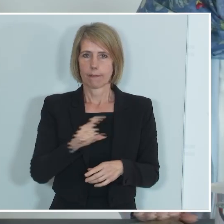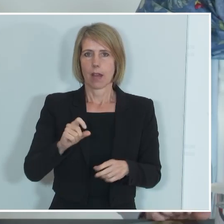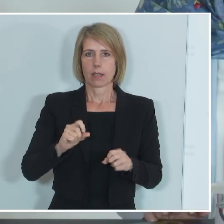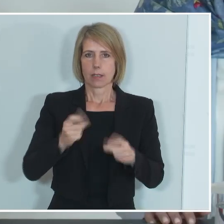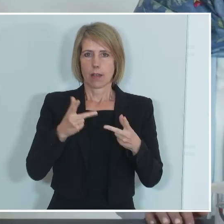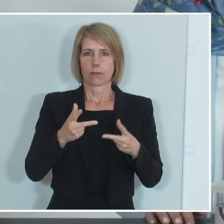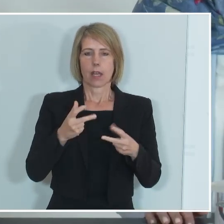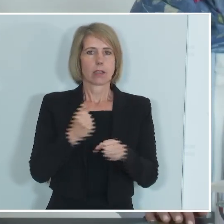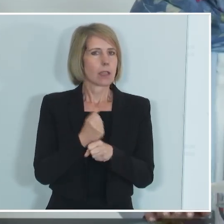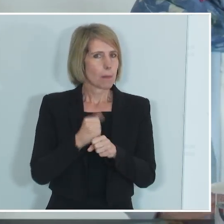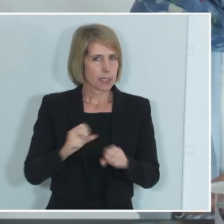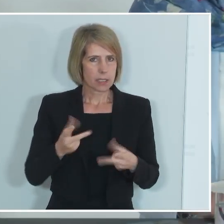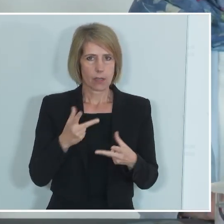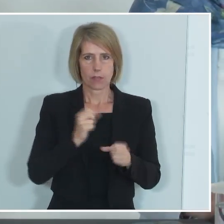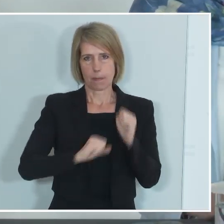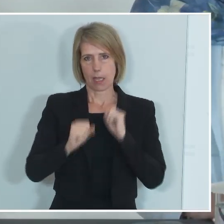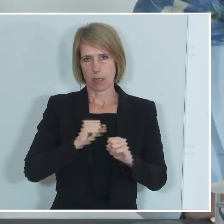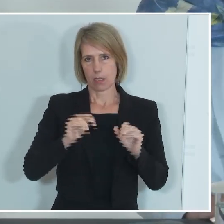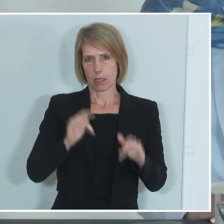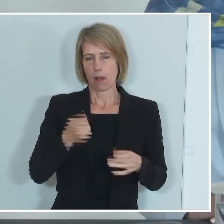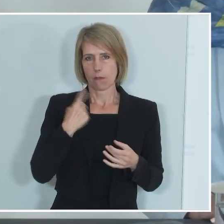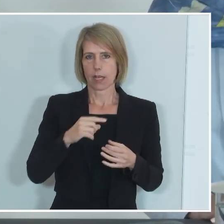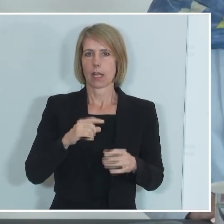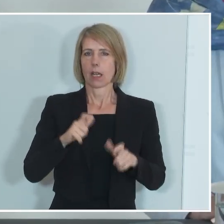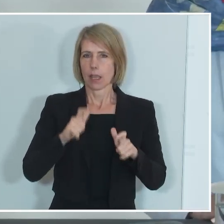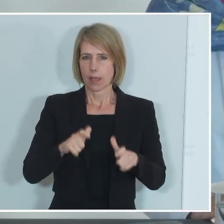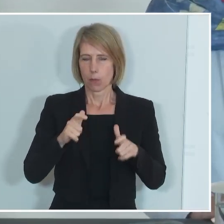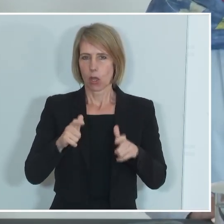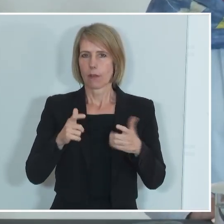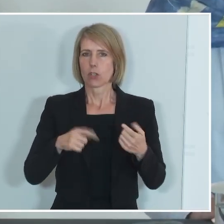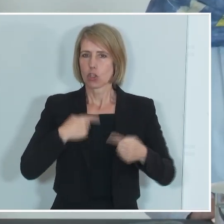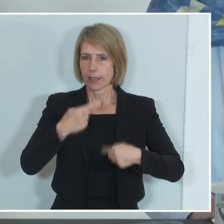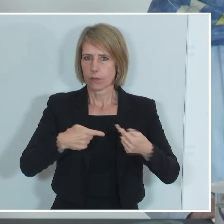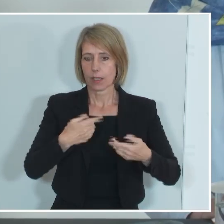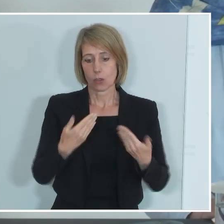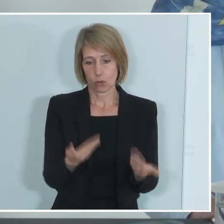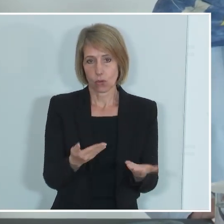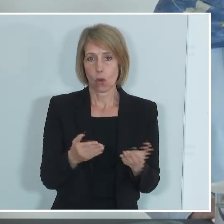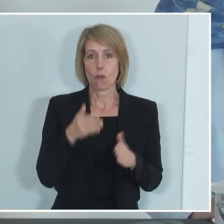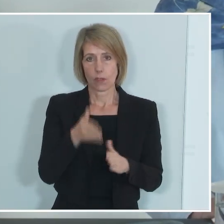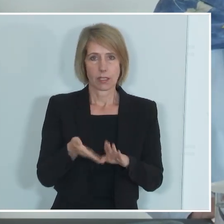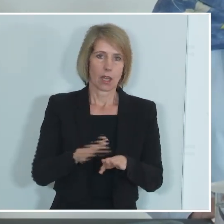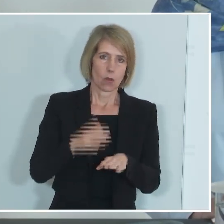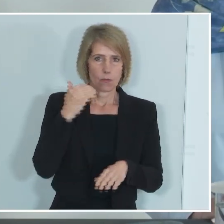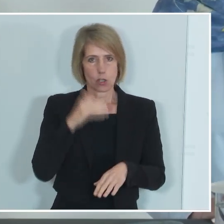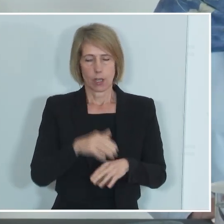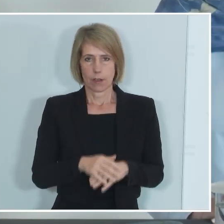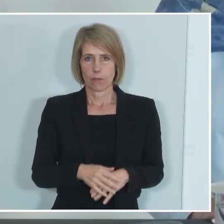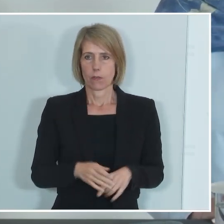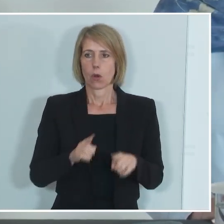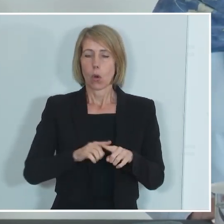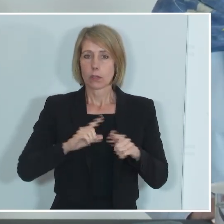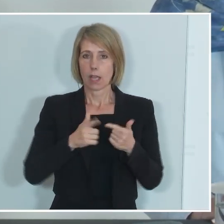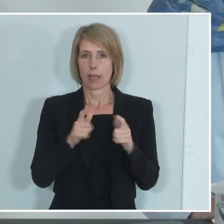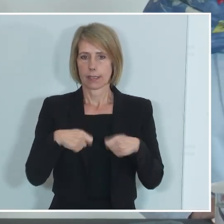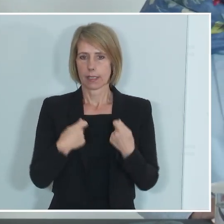und Arbeitskräftemangel, der sich aufgrund demografischer Entwicklungen verschärfen wird. Gleichzeitig haben wir aber auch noch Situationen, dass es Länder gibt in Europa,